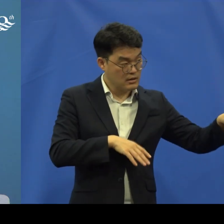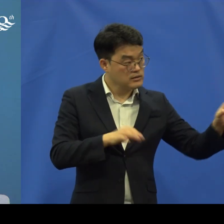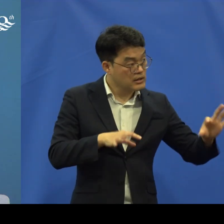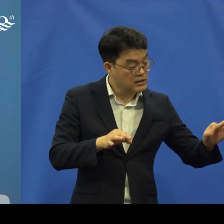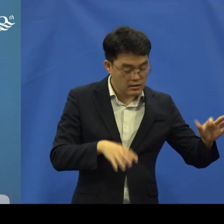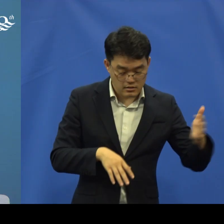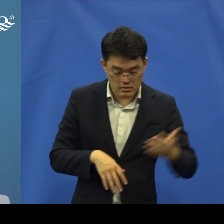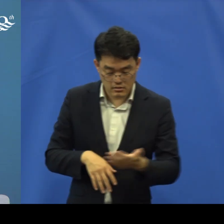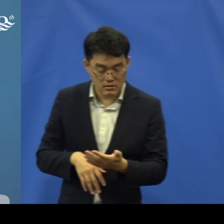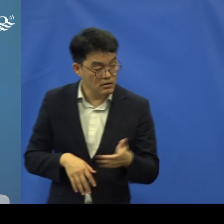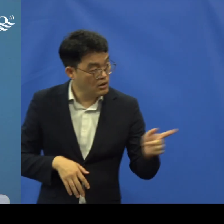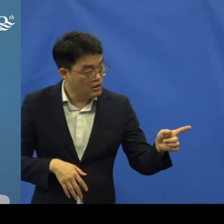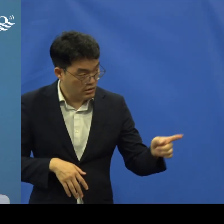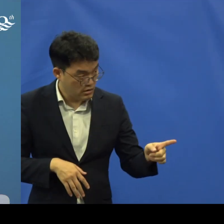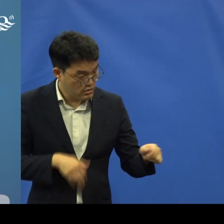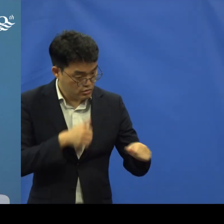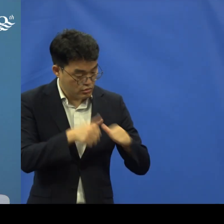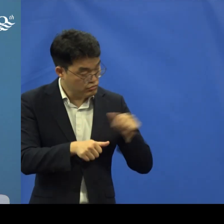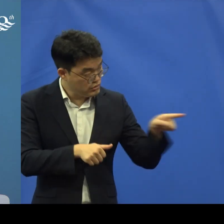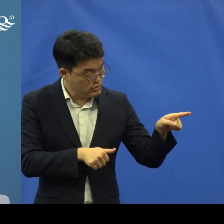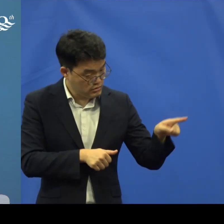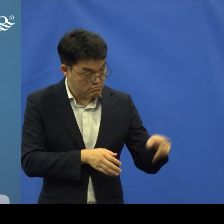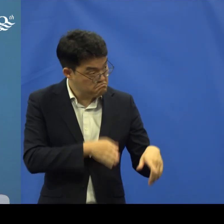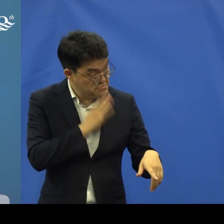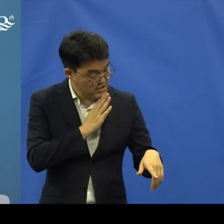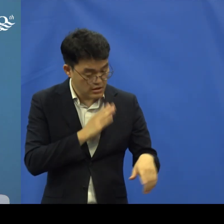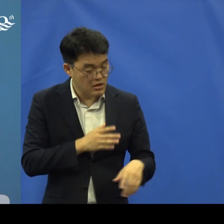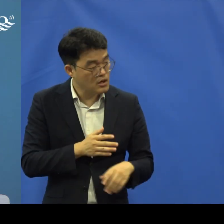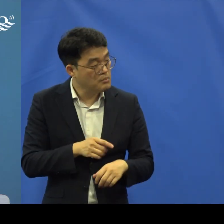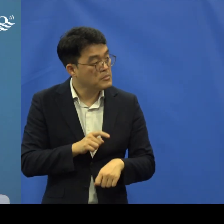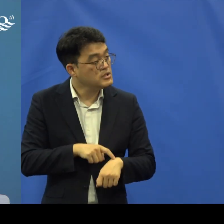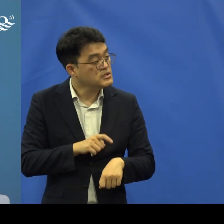언제 정확하게 좀 얘기해라고 그래요.